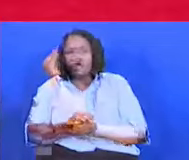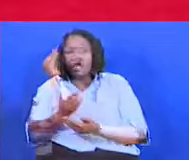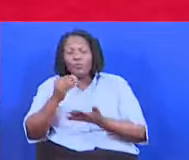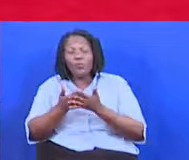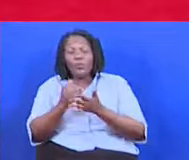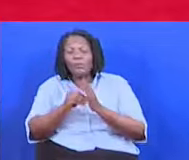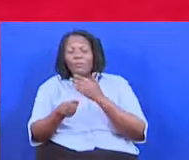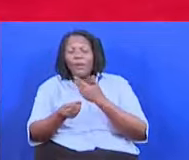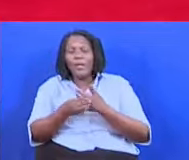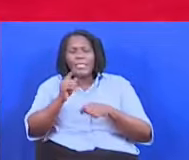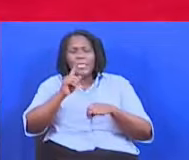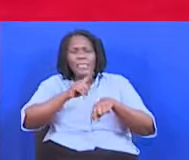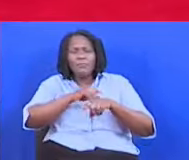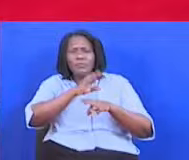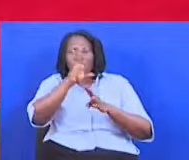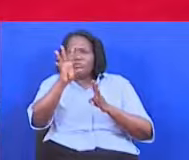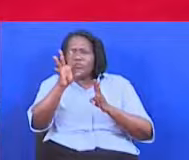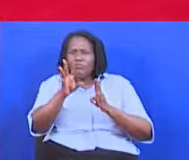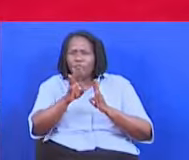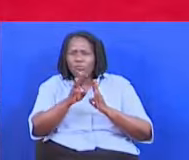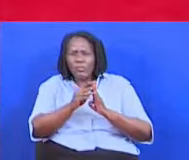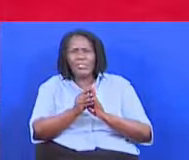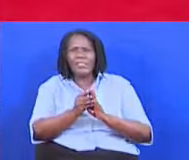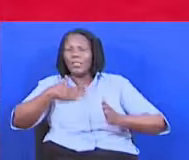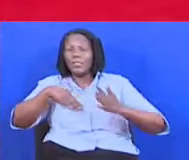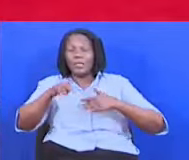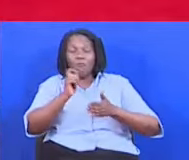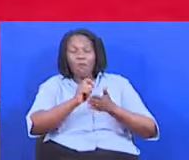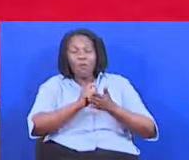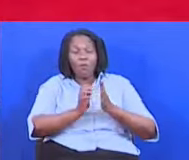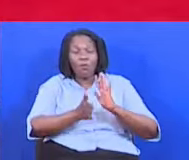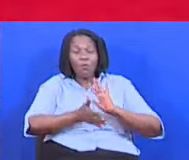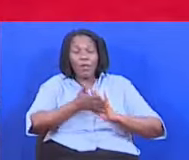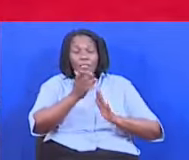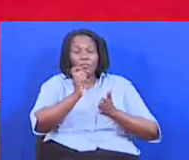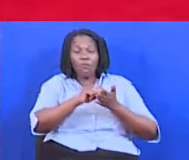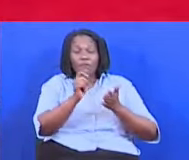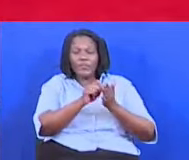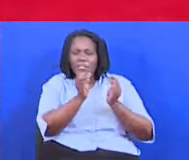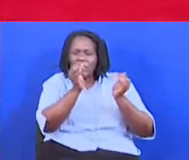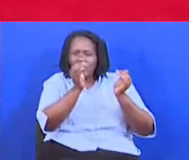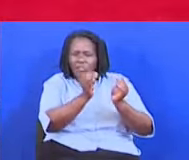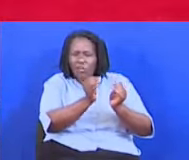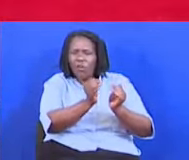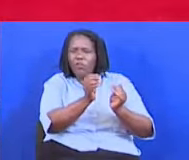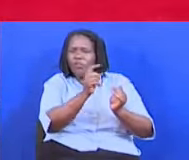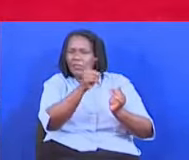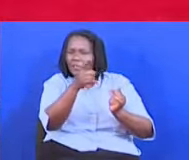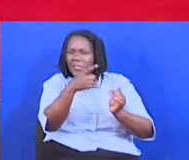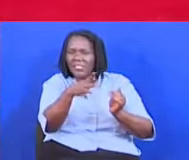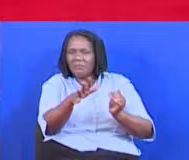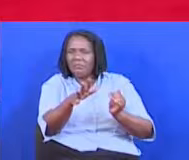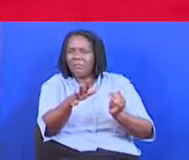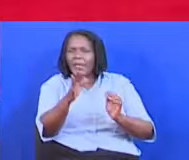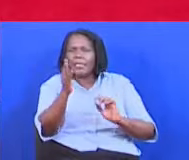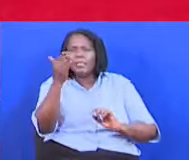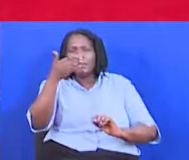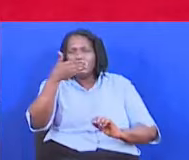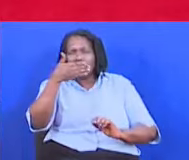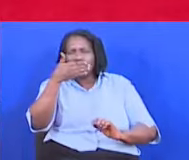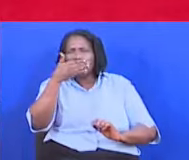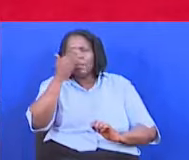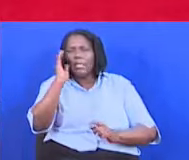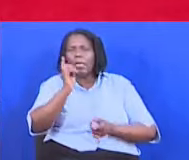pindi chote balozi zinapotaka hizo ofisi zao ndogo Zanzibar. Serikali ya